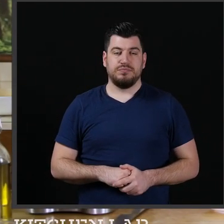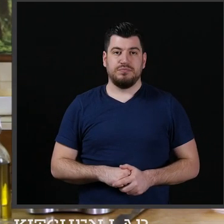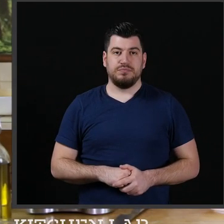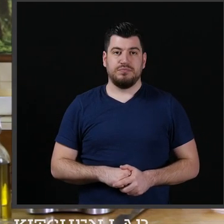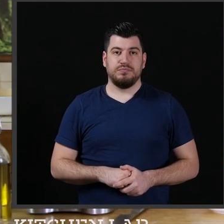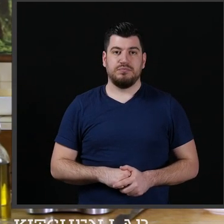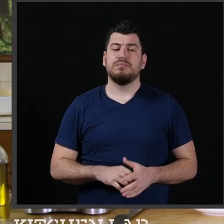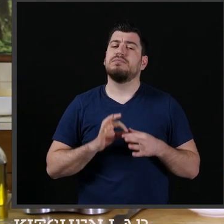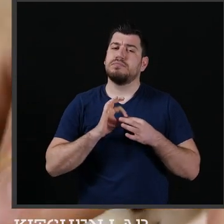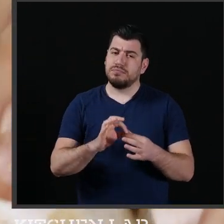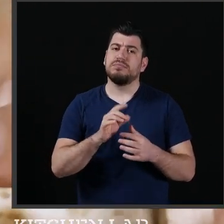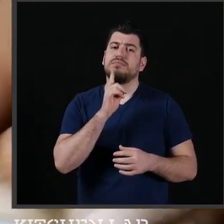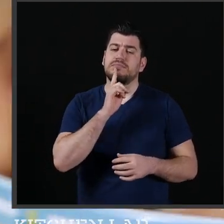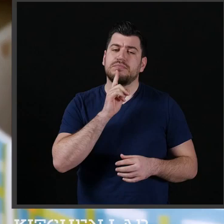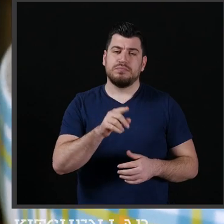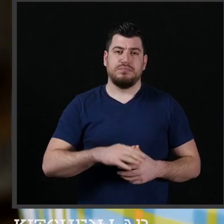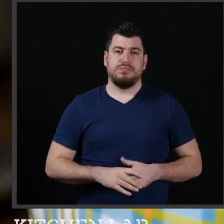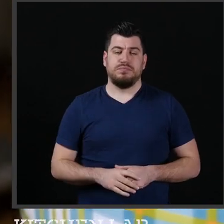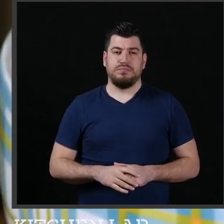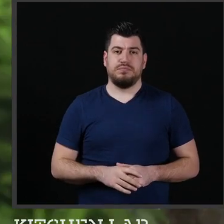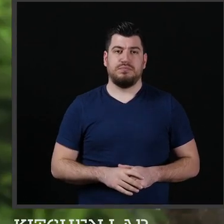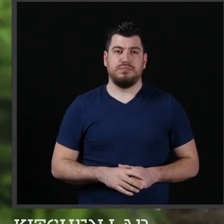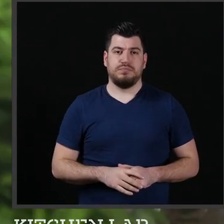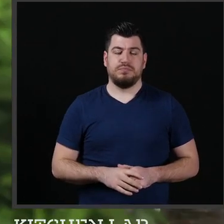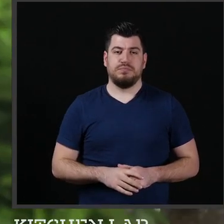Και συνεχίζουμε με τα υπόλοιπα.